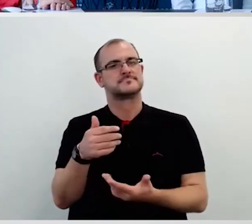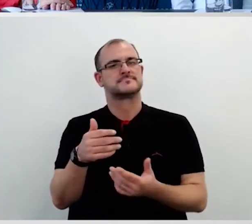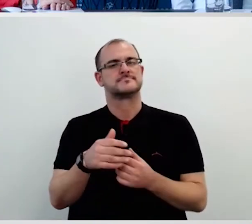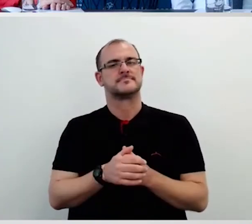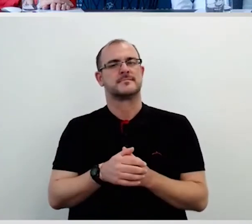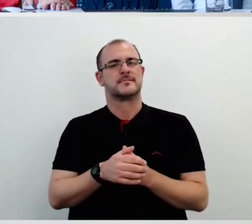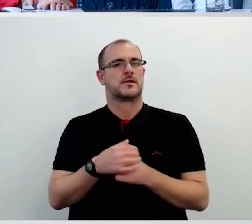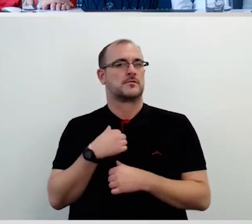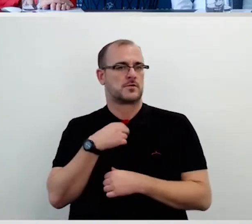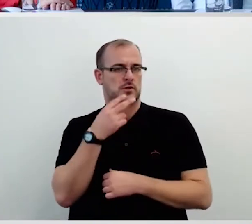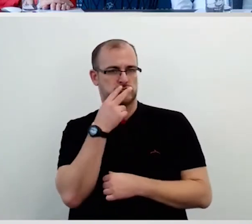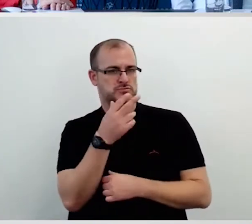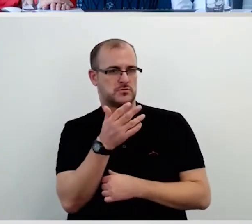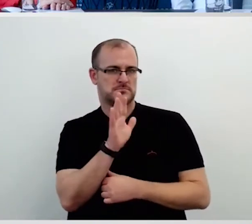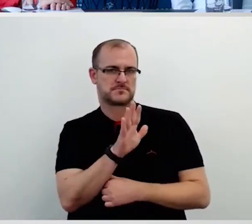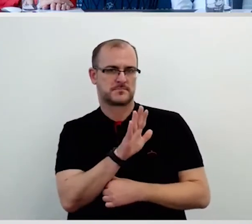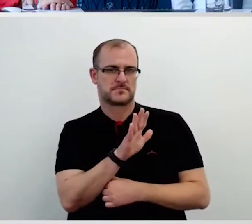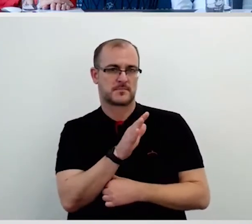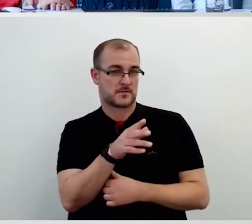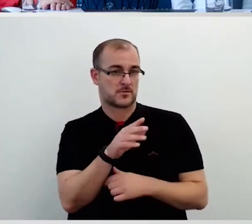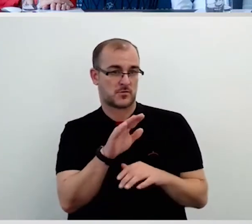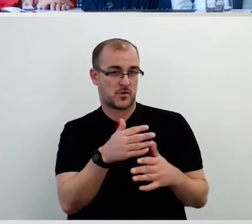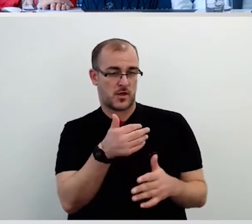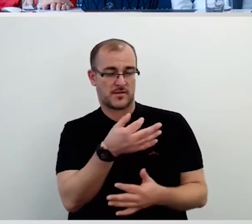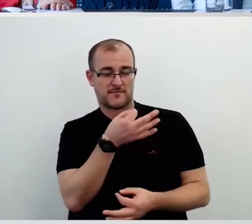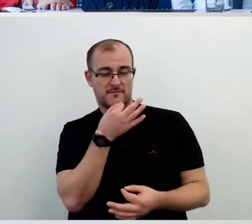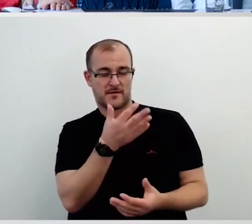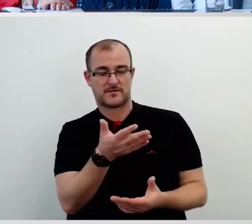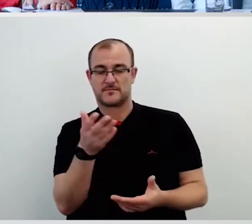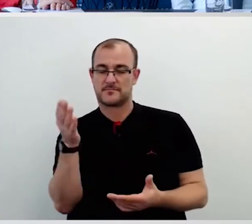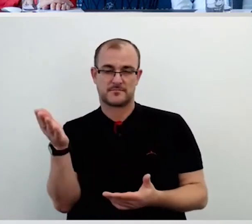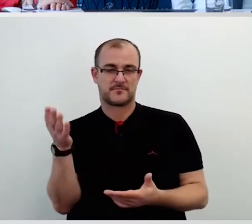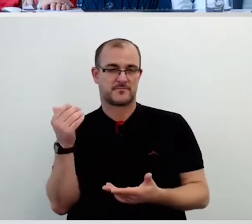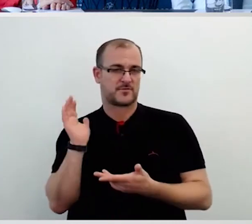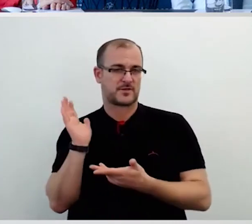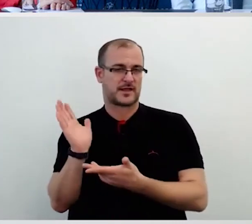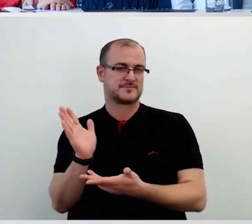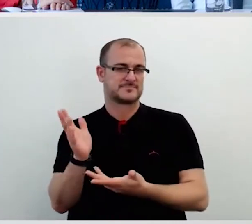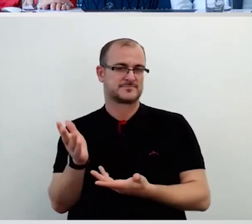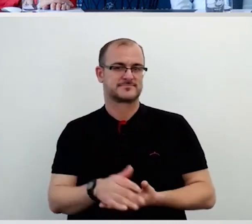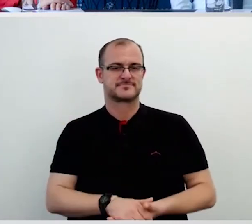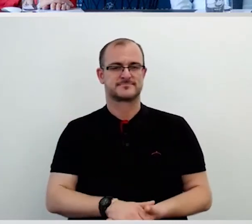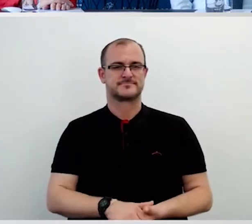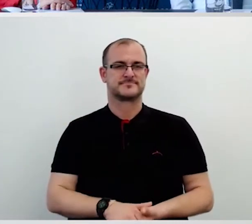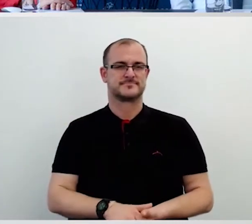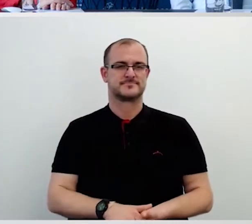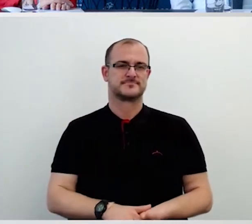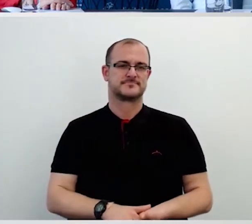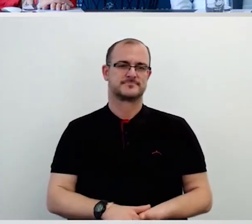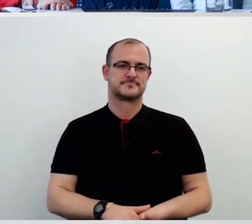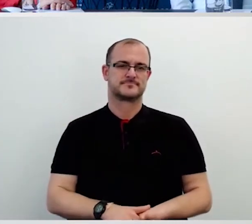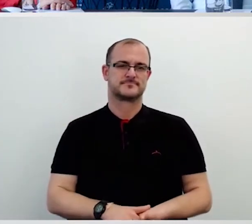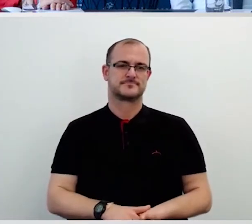Luisa, hast du noch eine Frage an unsere zugeschalteten Gäste?